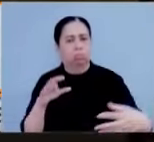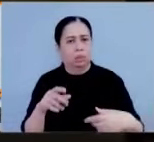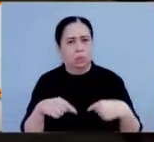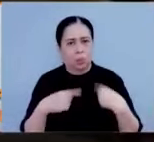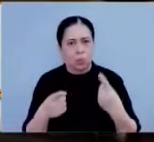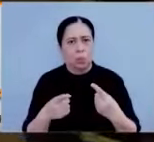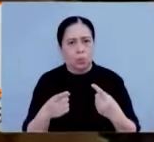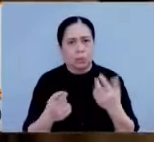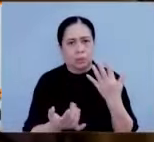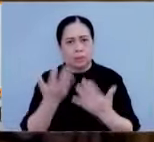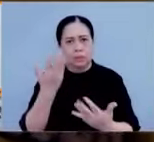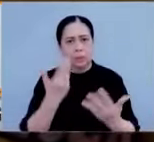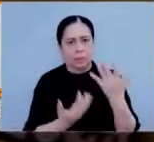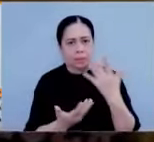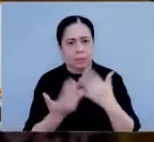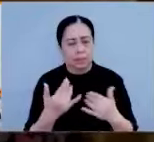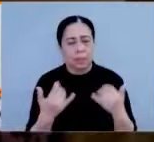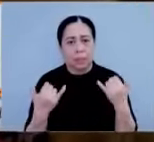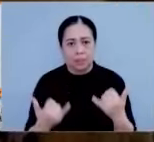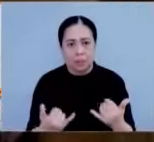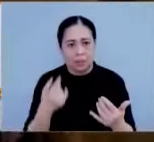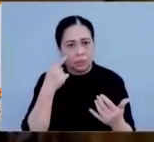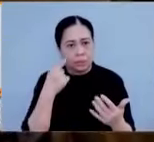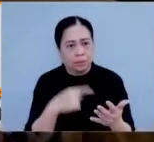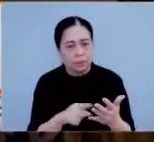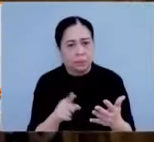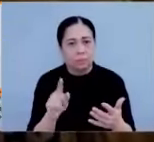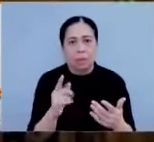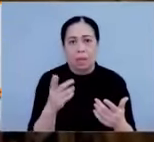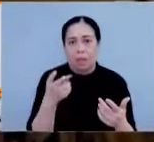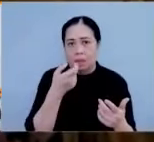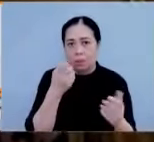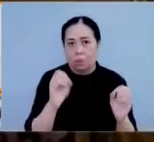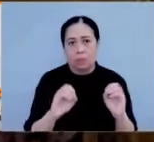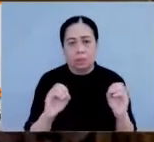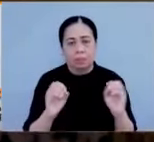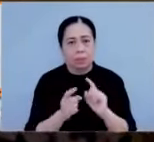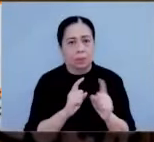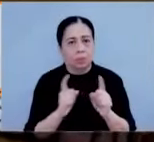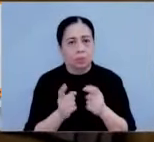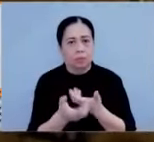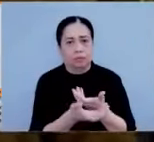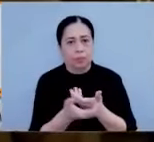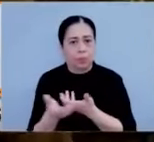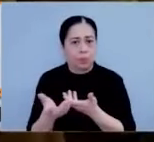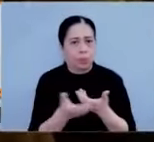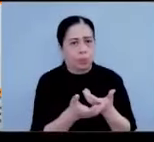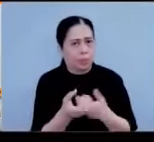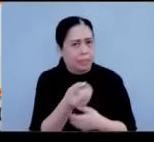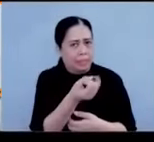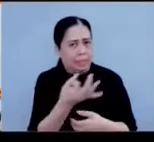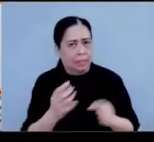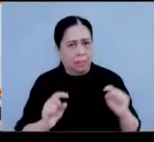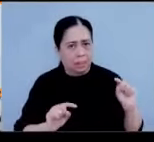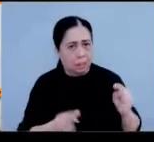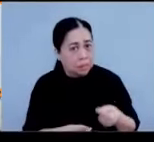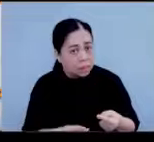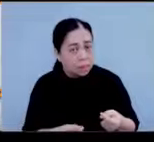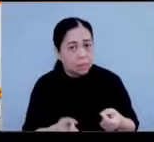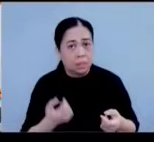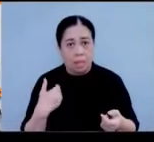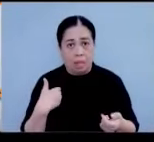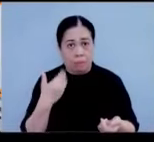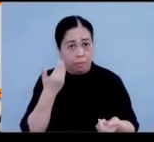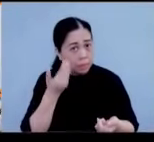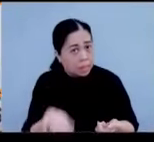ng sunog. Sa ngayon, inaalam pa natin dahil wala pa tayong makausap na bumbero kung ilan ang sugatan, kung meron nga bang namatay sa sunog